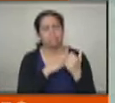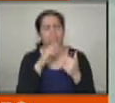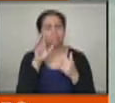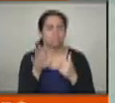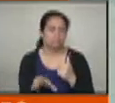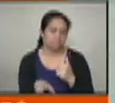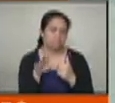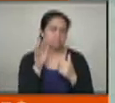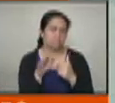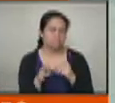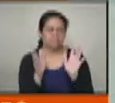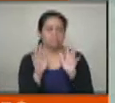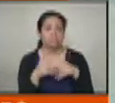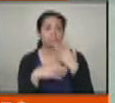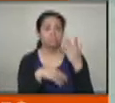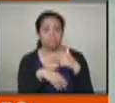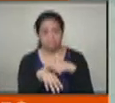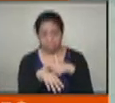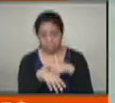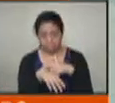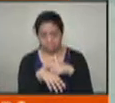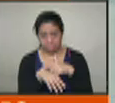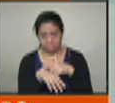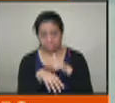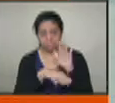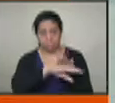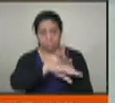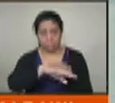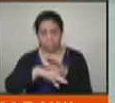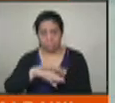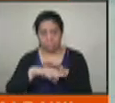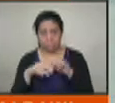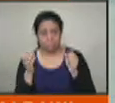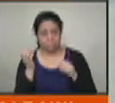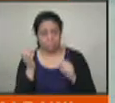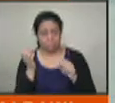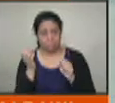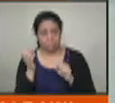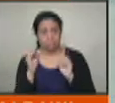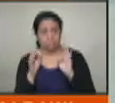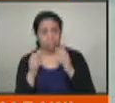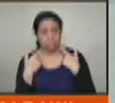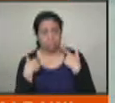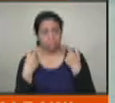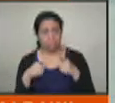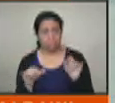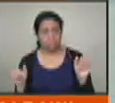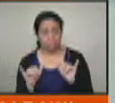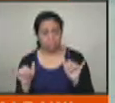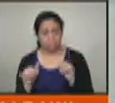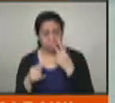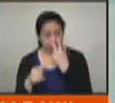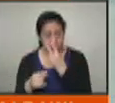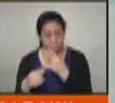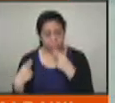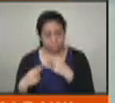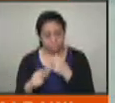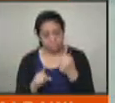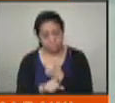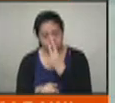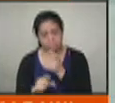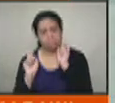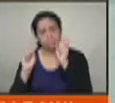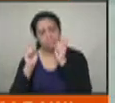Sir, ganito na lang po. Next time, sir, pagsabihan mo yung mga barangay tanod mo na kapag may ganitong klaseng sitwasyon, may sugatan, may